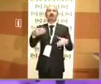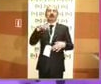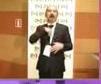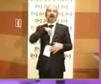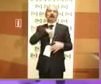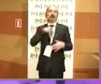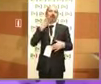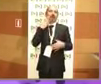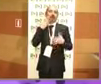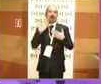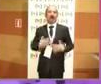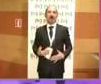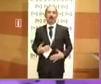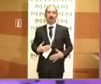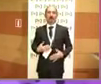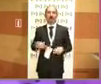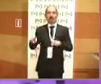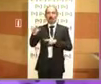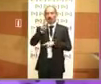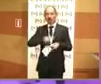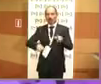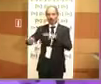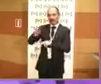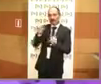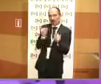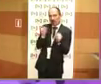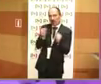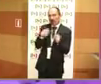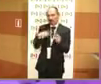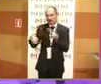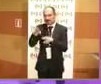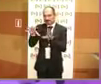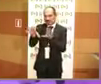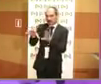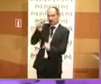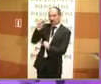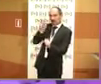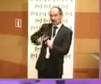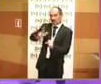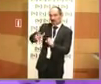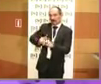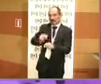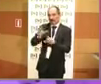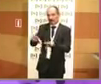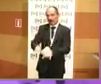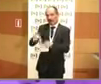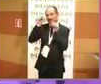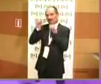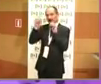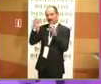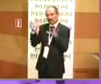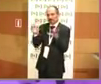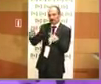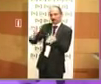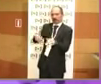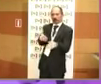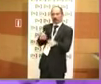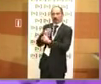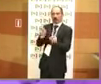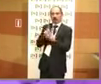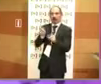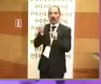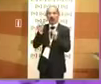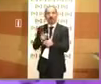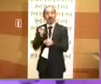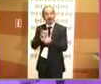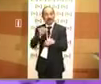La persona che ha paura cerca un appiglio, un motivo per riprendere una speranza, per ricominciare, per non arrendersi. Noi là